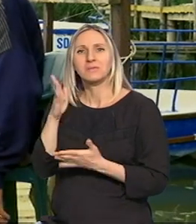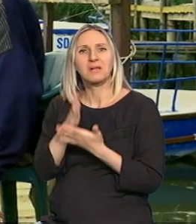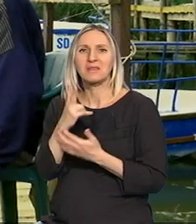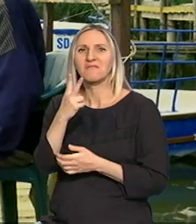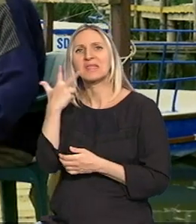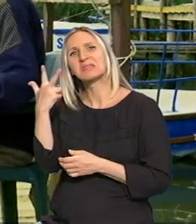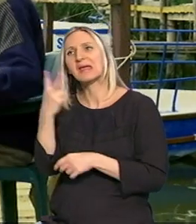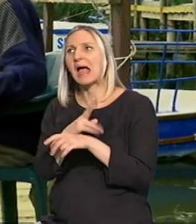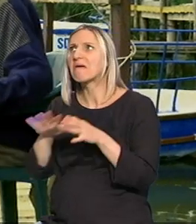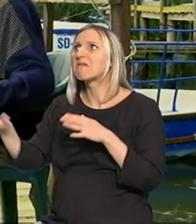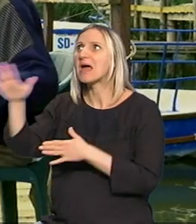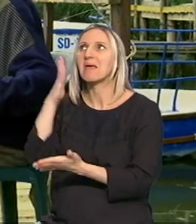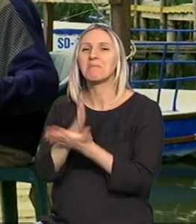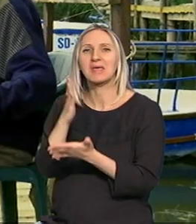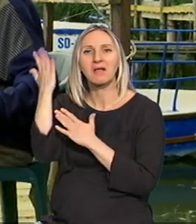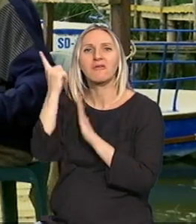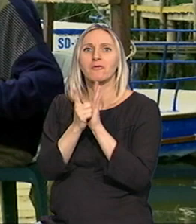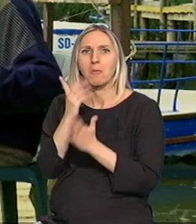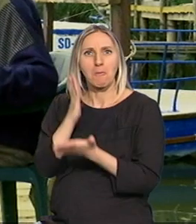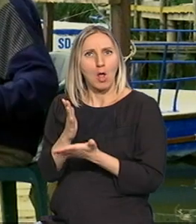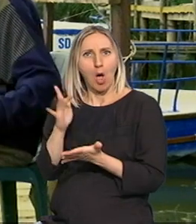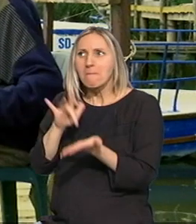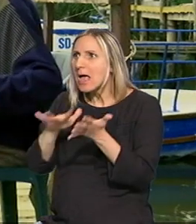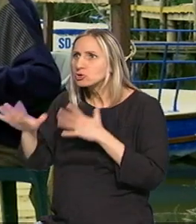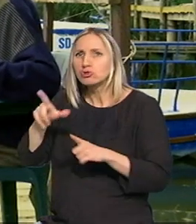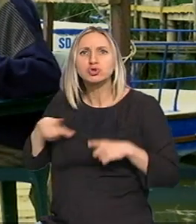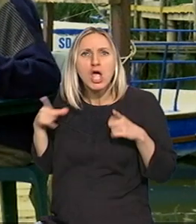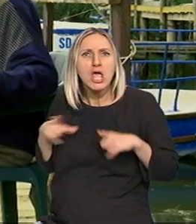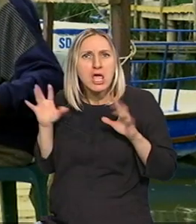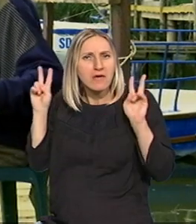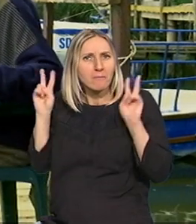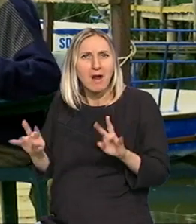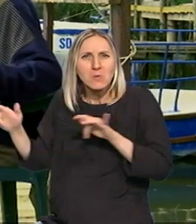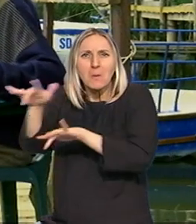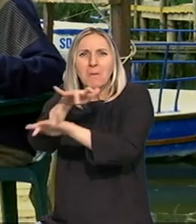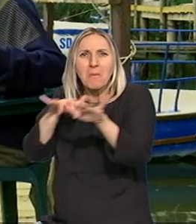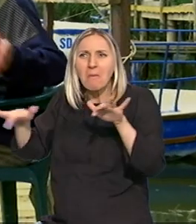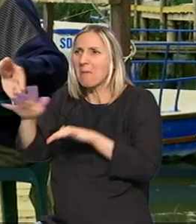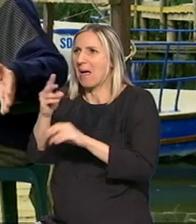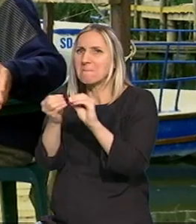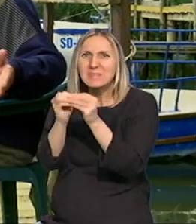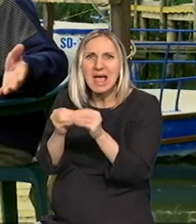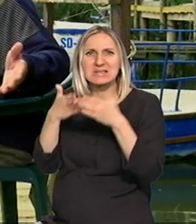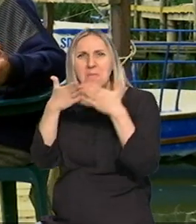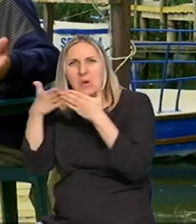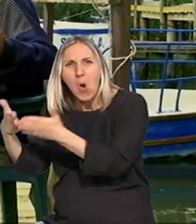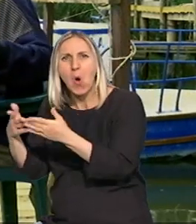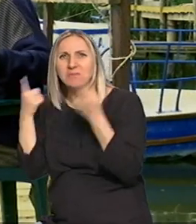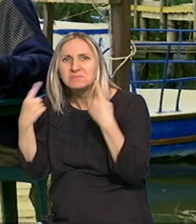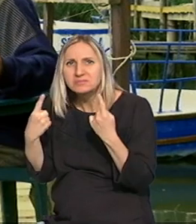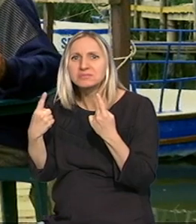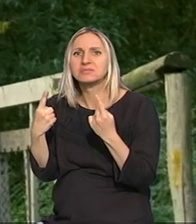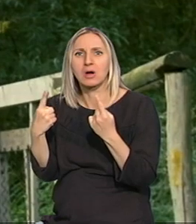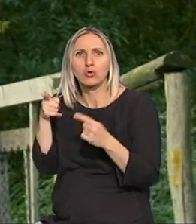tri kafane. Znači, živjelo je mesto i kao pijaca i ljudi tračili brodovi i prodavalo se. To je